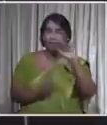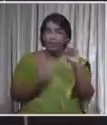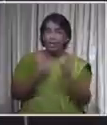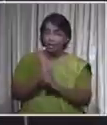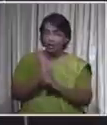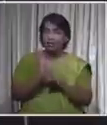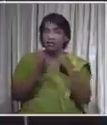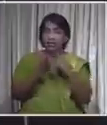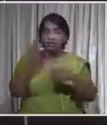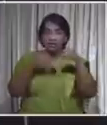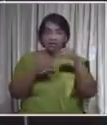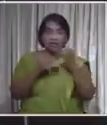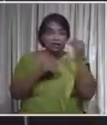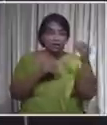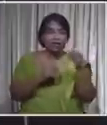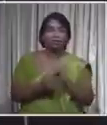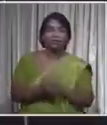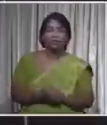දුන්නේ